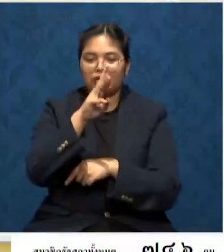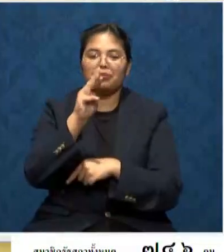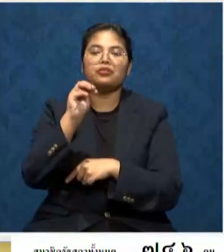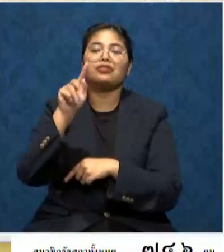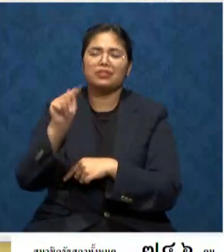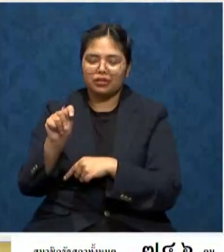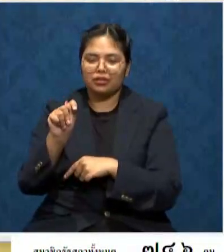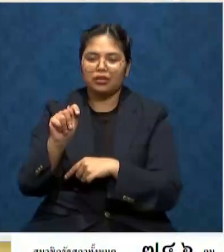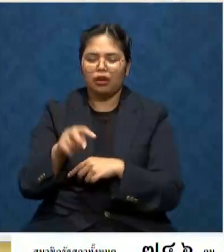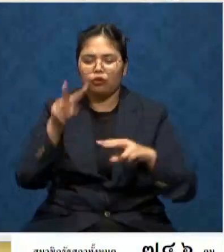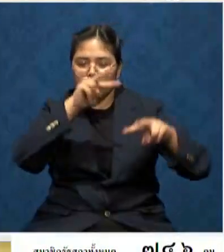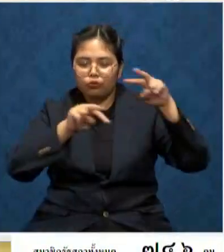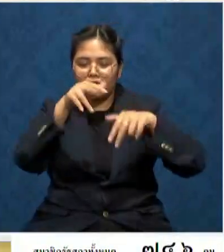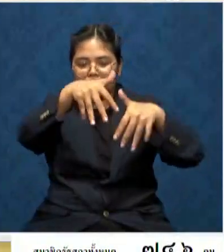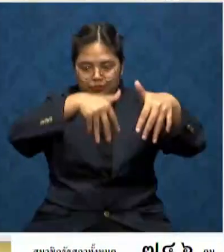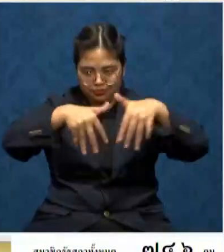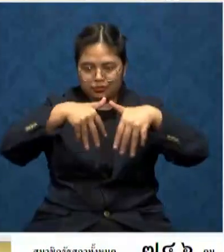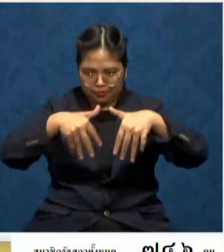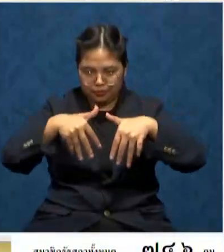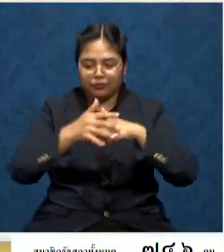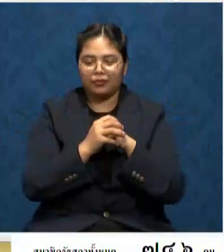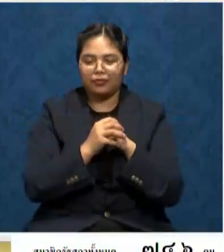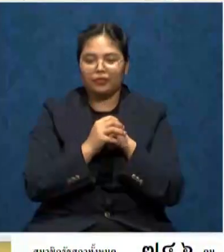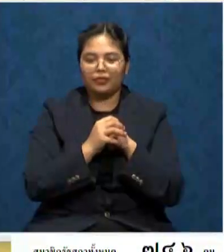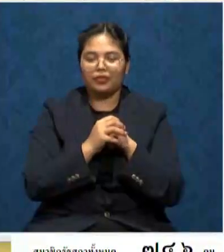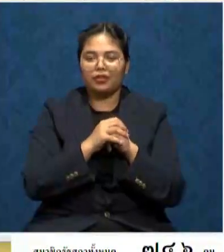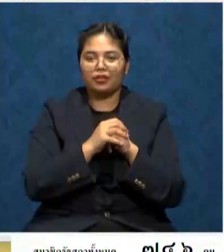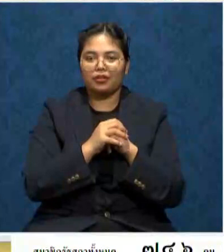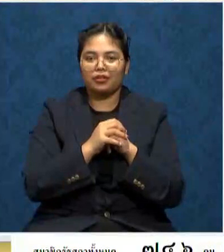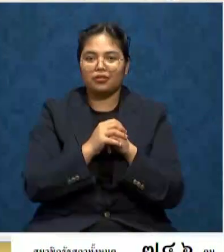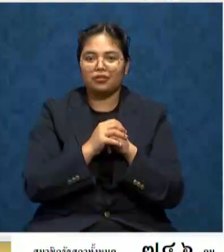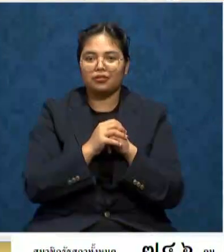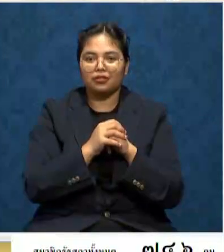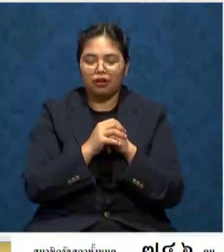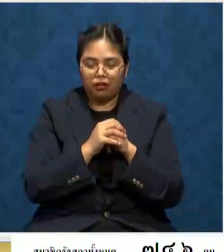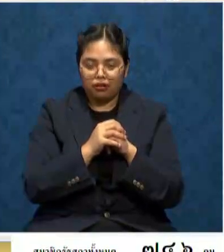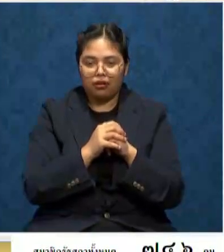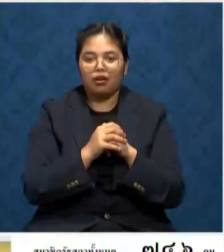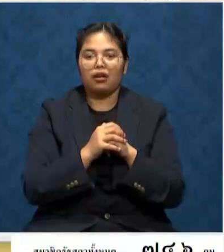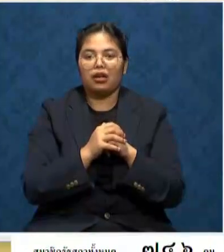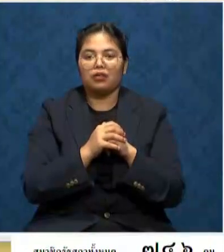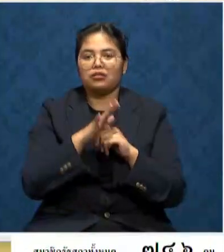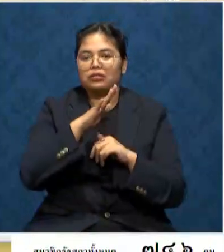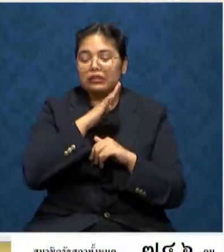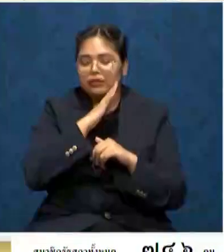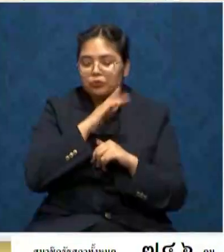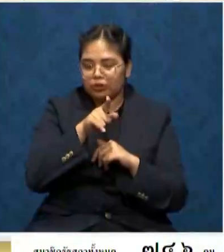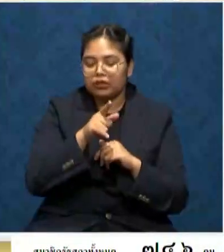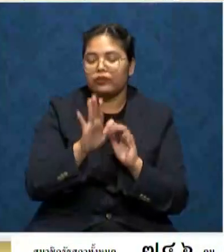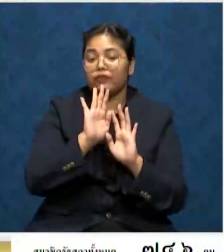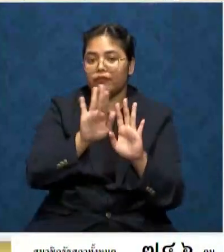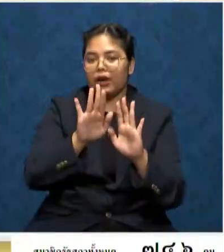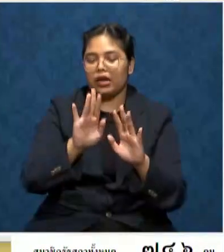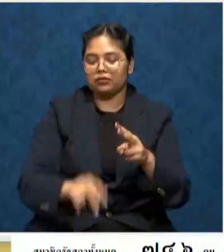ประชาชนเพื่อนลดการอัตราสูญเสียก่อนวัยอสมควรนั้นอย่น้อยน้สองเรื่องครับ